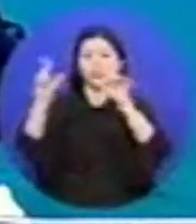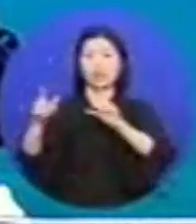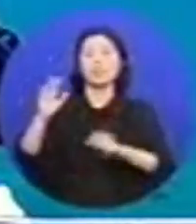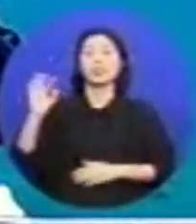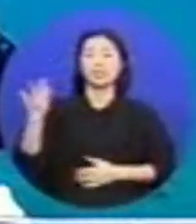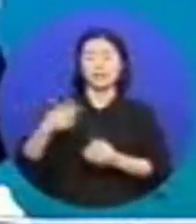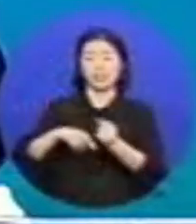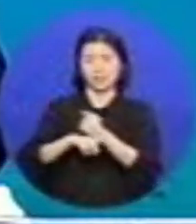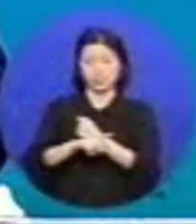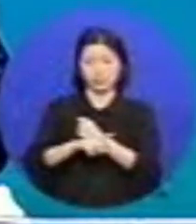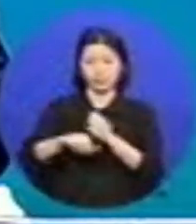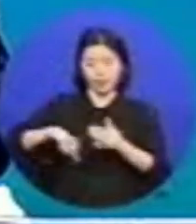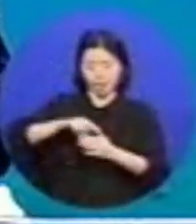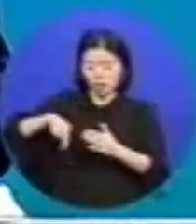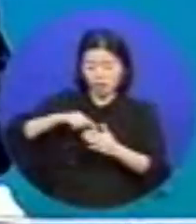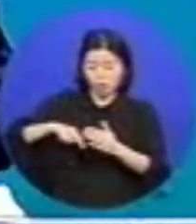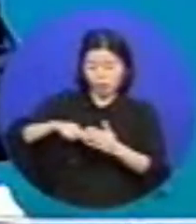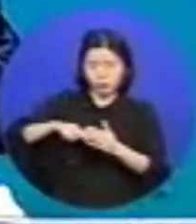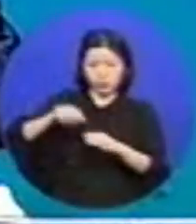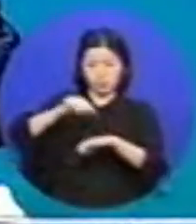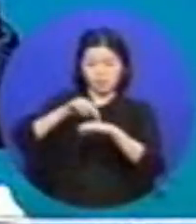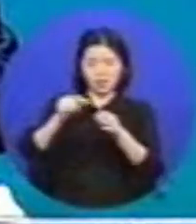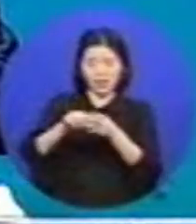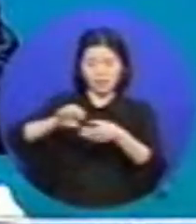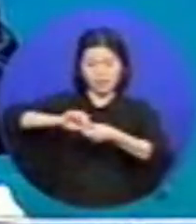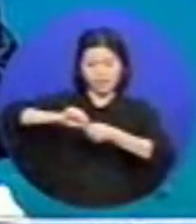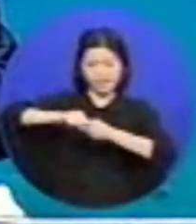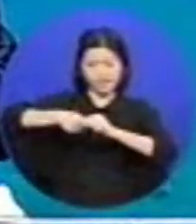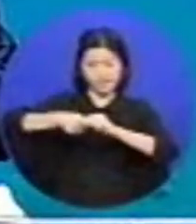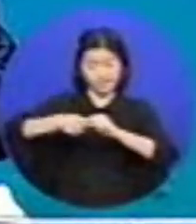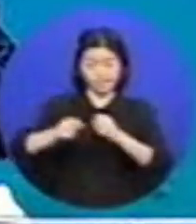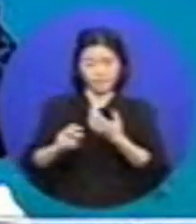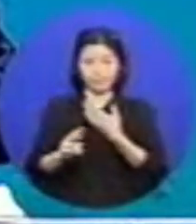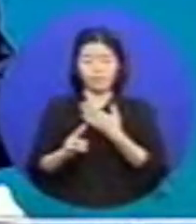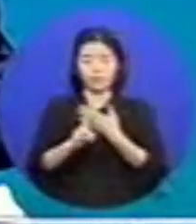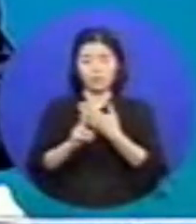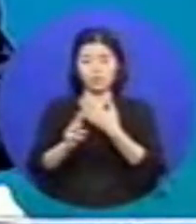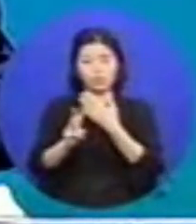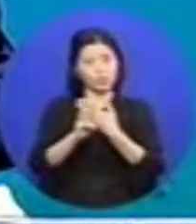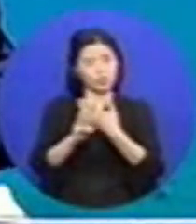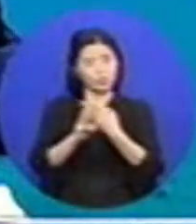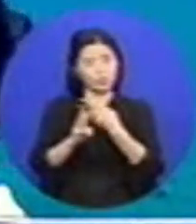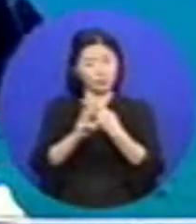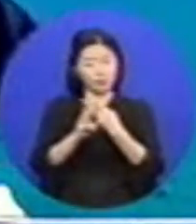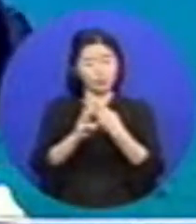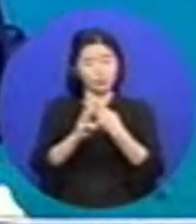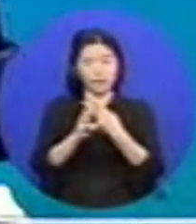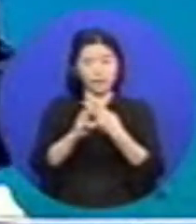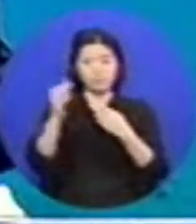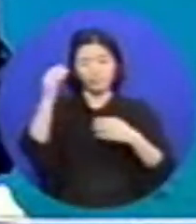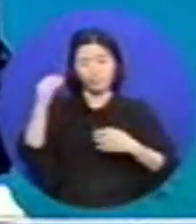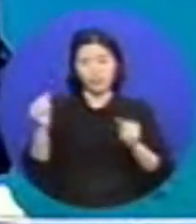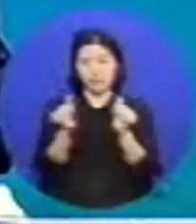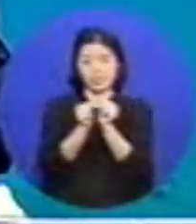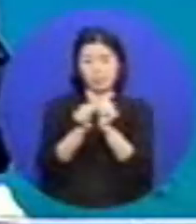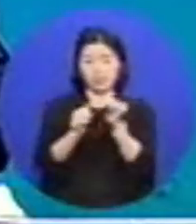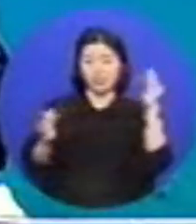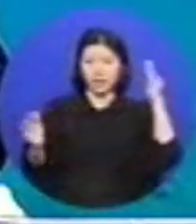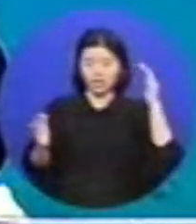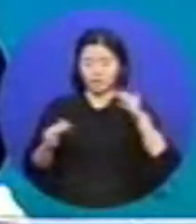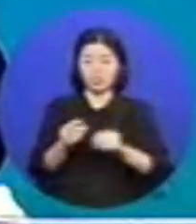아주 속이 뒤틀릴 대로 뒤틀린 중학교 3학년 남자아이가 있었습니다. 굉장히 성격이